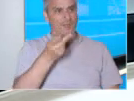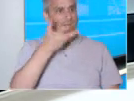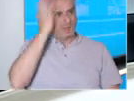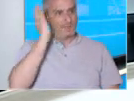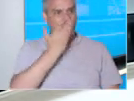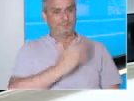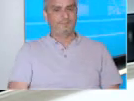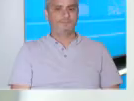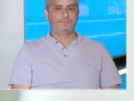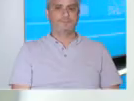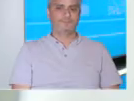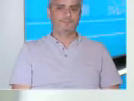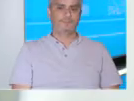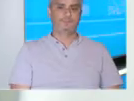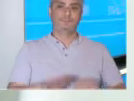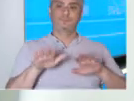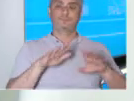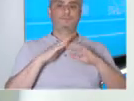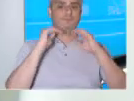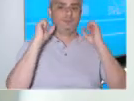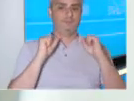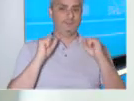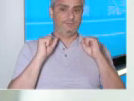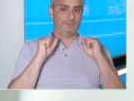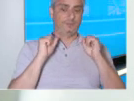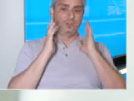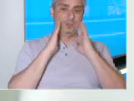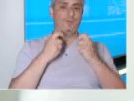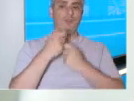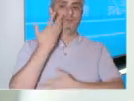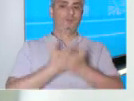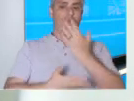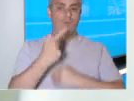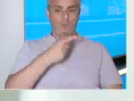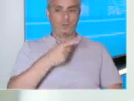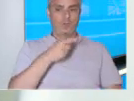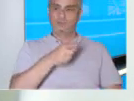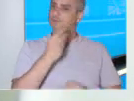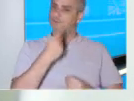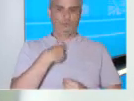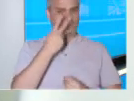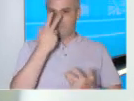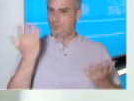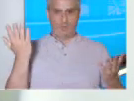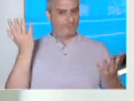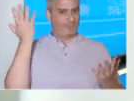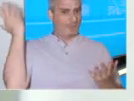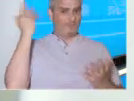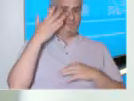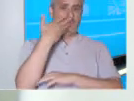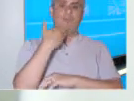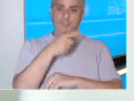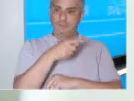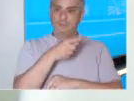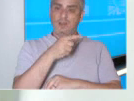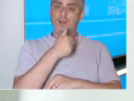לפיד. ממשלה יציבה, שמאמינה בשיתוף פעולה, היא משהו שלא ראינו כבר הרבה זמן במדינת ישראל.